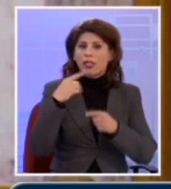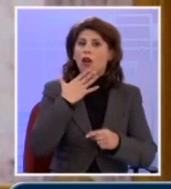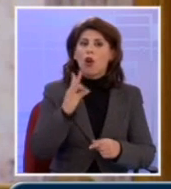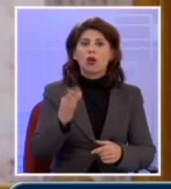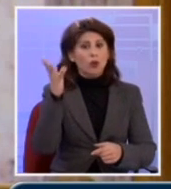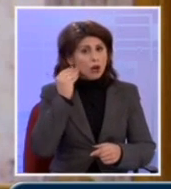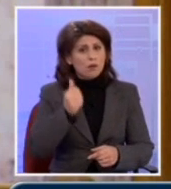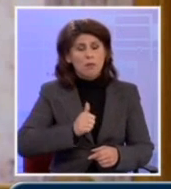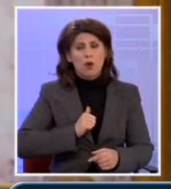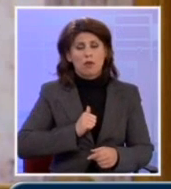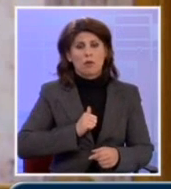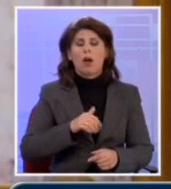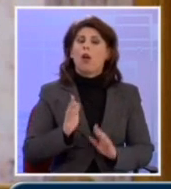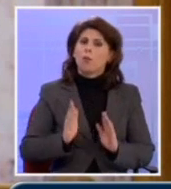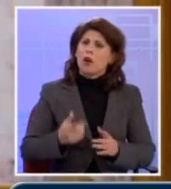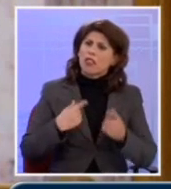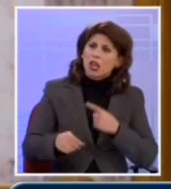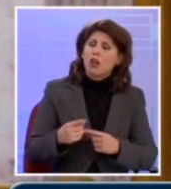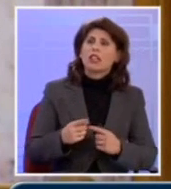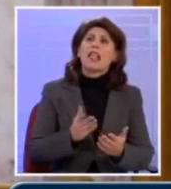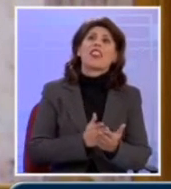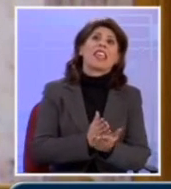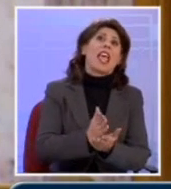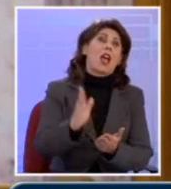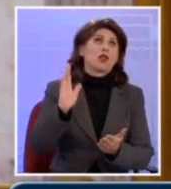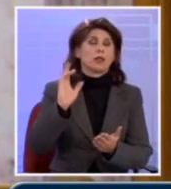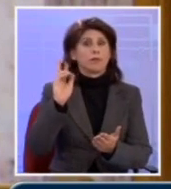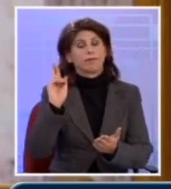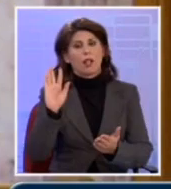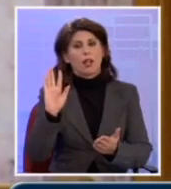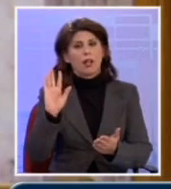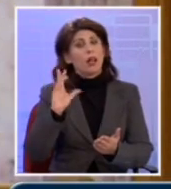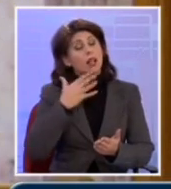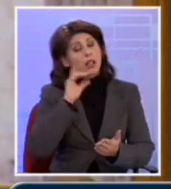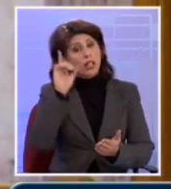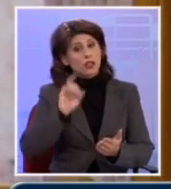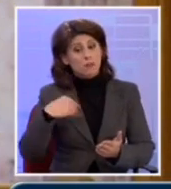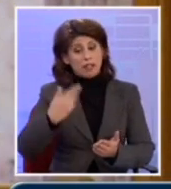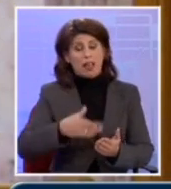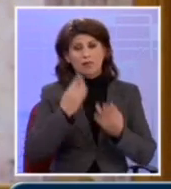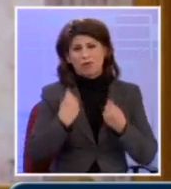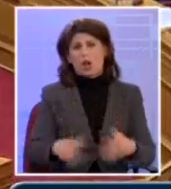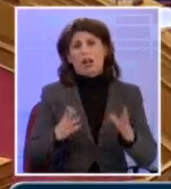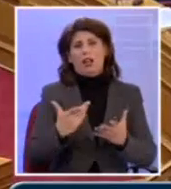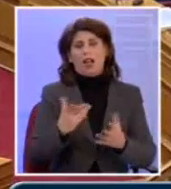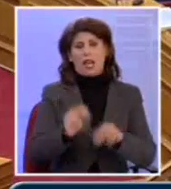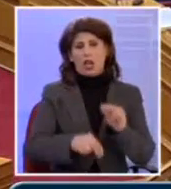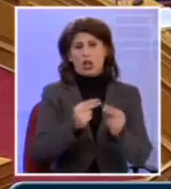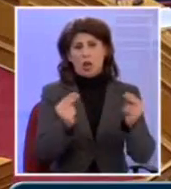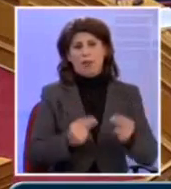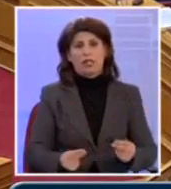μια τάση δικαίωσης, έστω μετά από αυτά τα άσχημα εκλογικά αποτελέσματα, για το τι